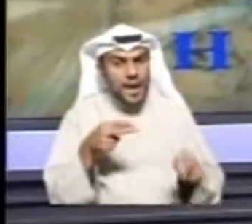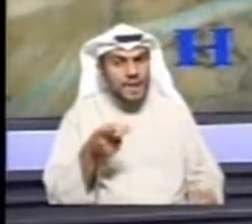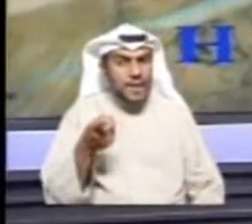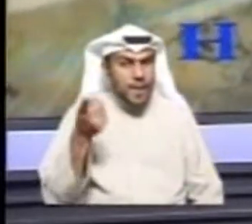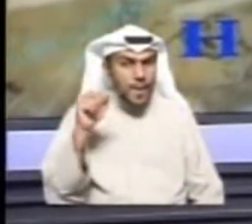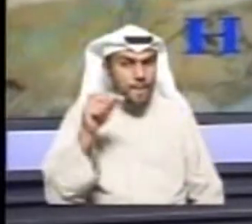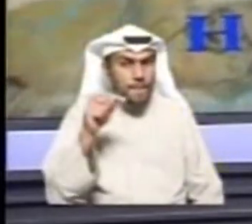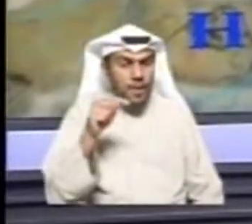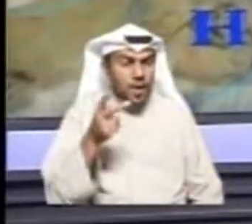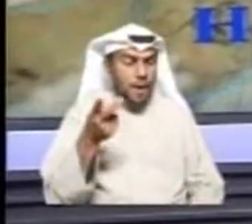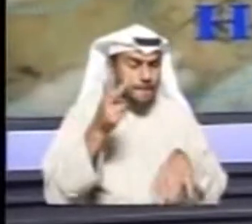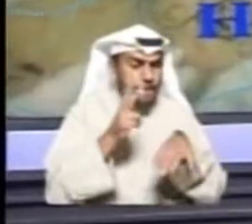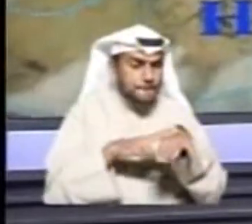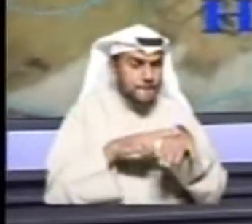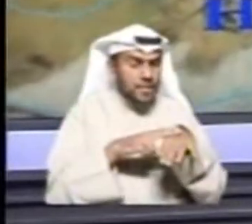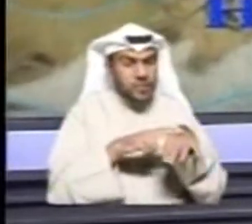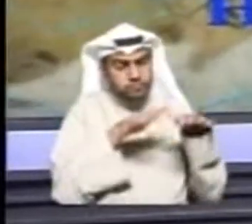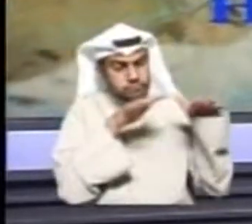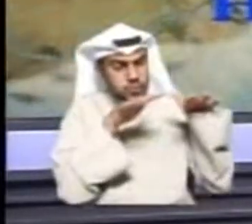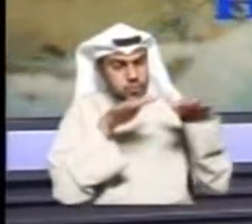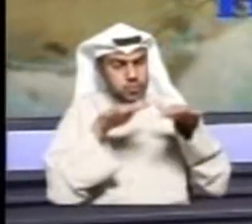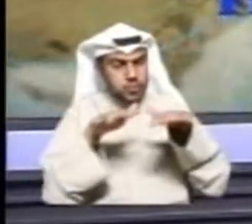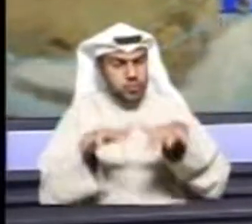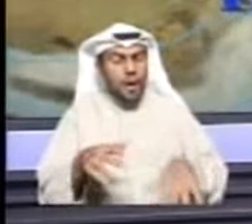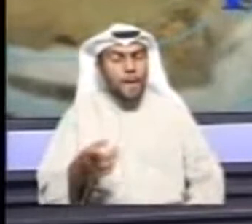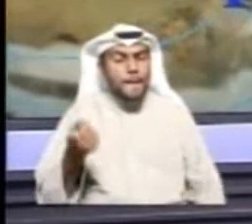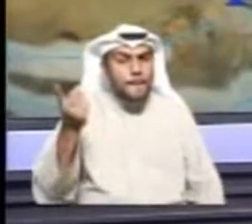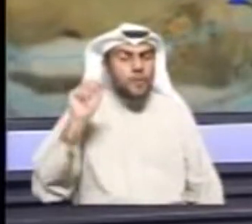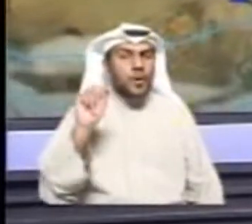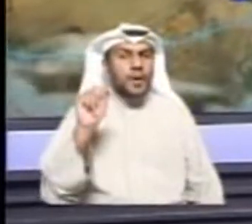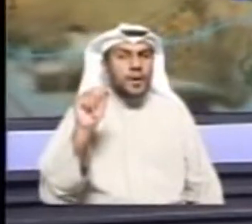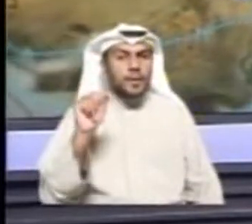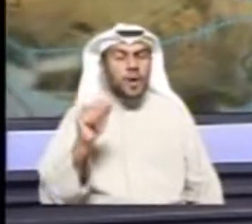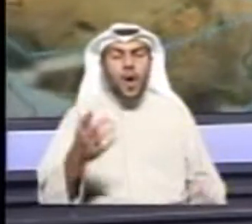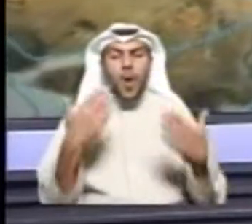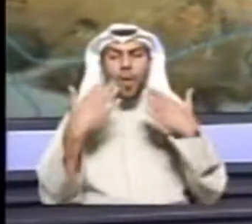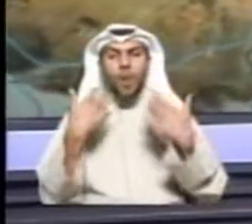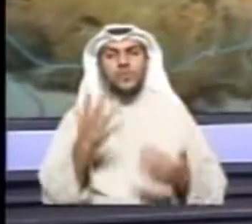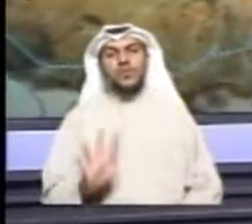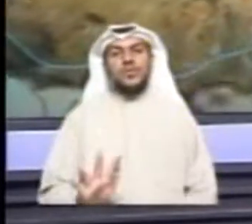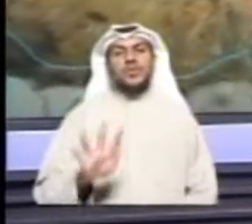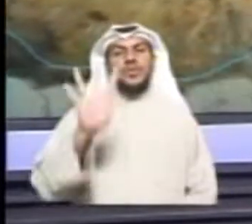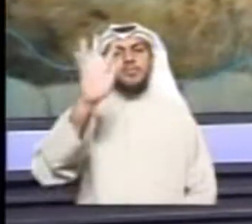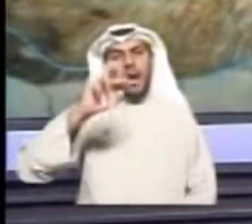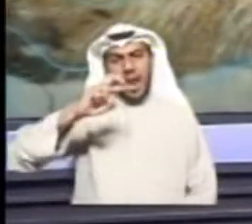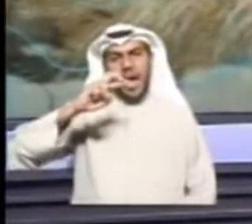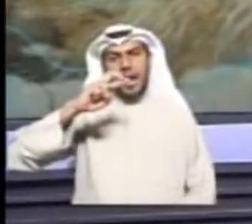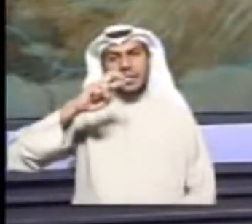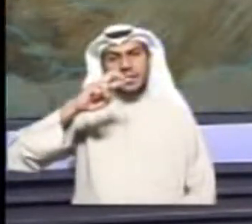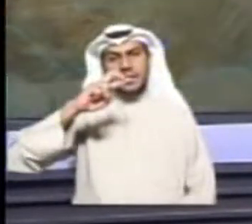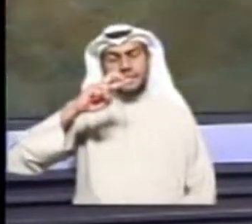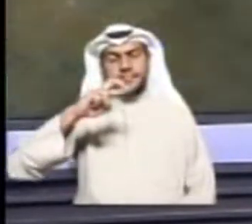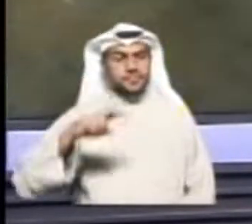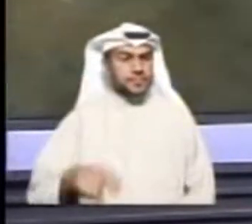جوي سريع راح يستمر معنا حتى نهاية يوم الغد، وعودة أيضا للهواء الشمالي الغربي في يوم الأحد. الأجواء المتوقعة